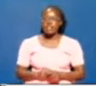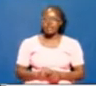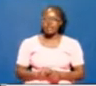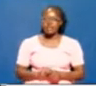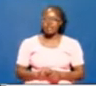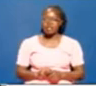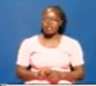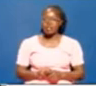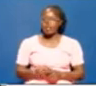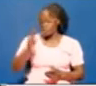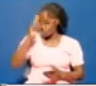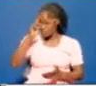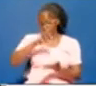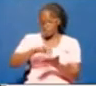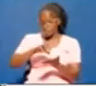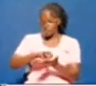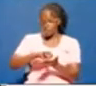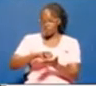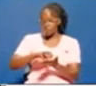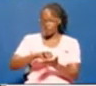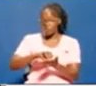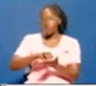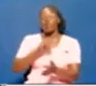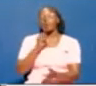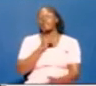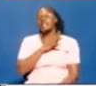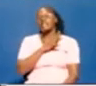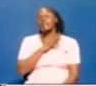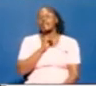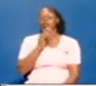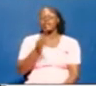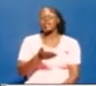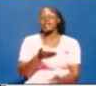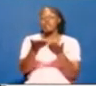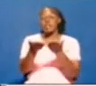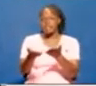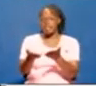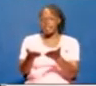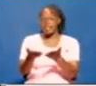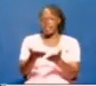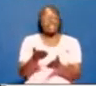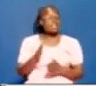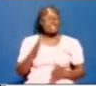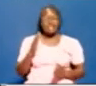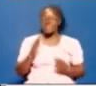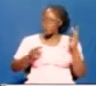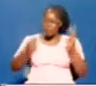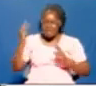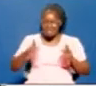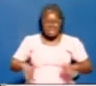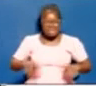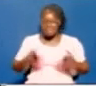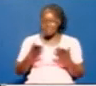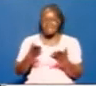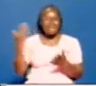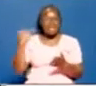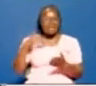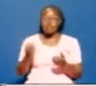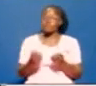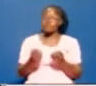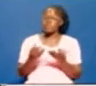cha polisi cha Mlolongo kuwasilisha malalamishi yao, huku wakidai kuwa wanahofia maisha yao kufuatia visa hivyo. Kisa cha hivi